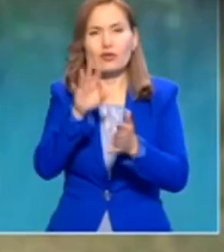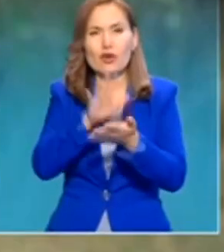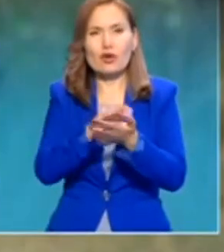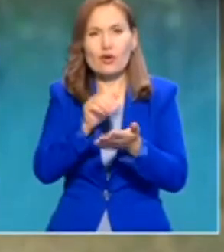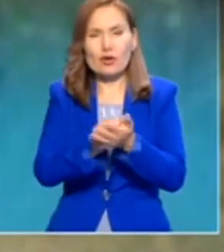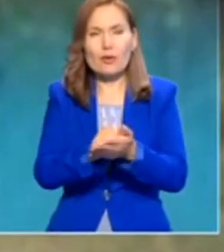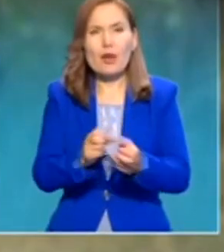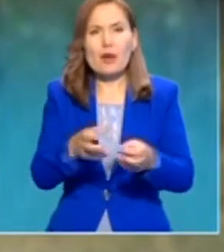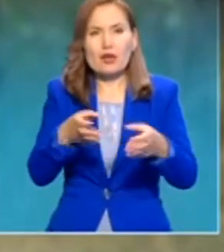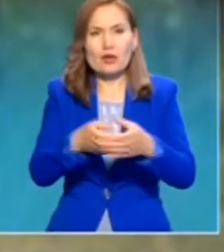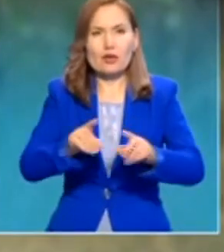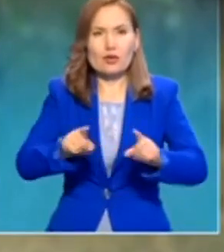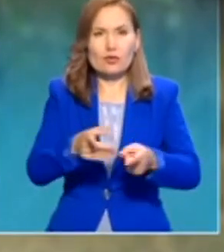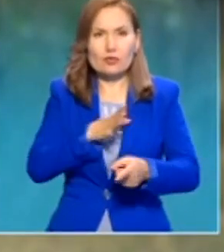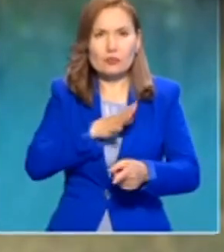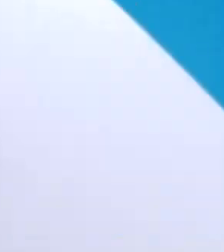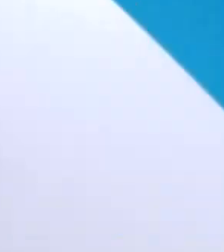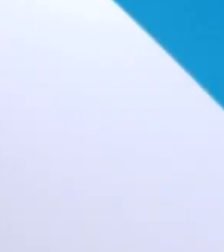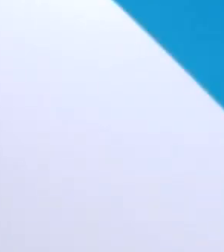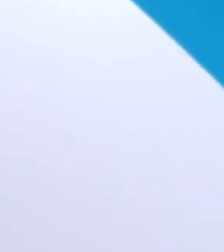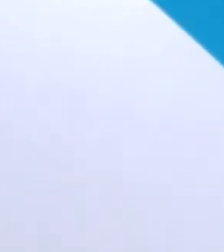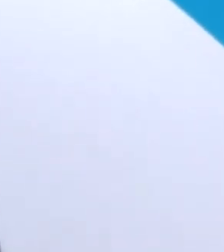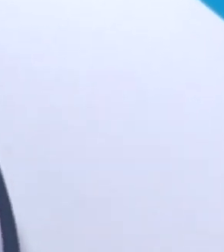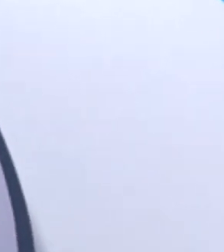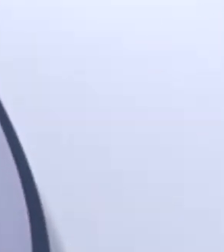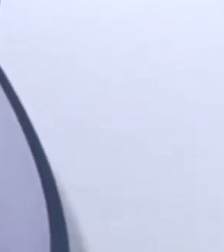мен Ержан Жақып баяндаймын.